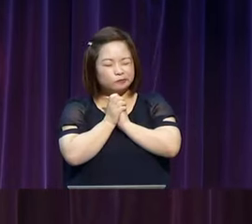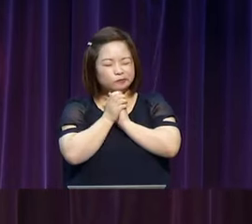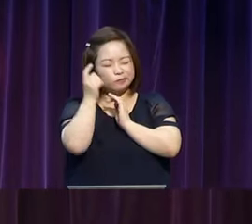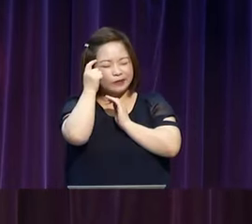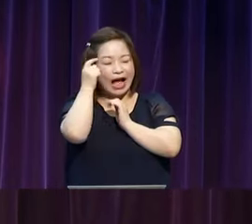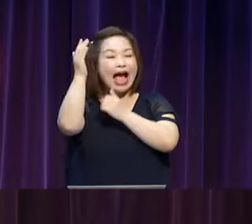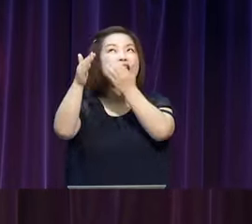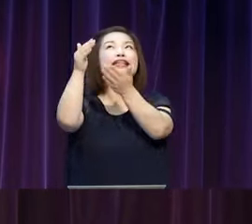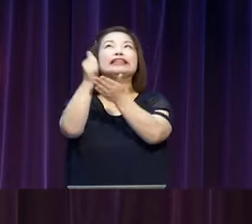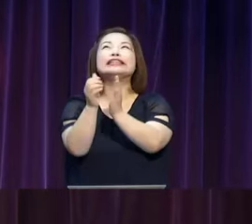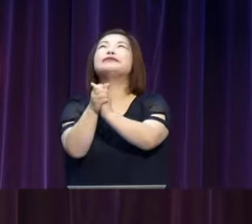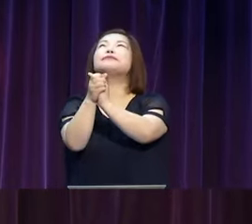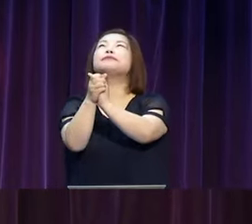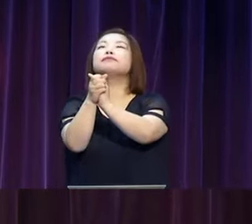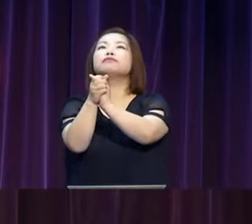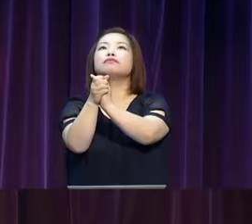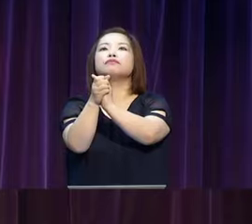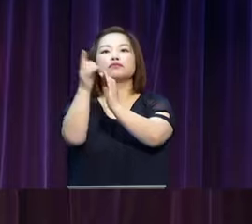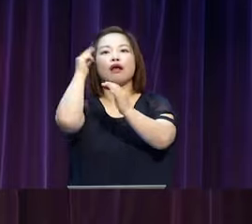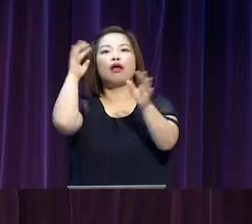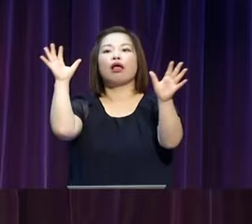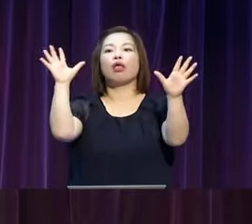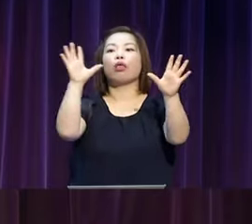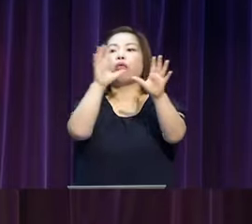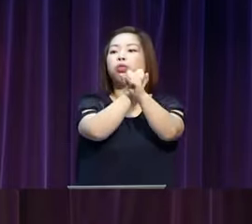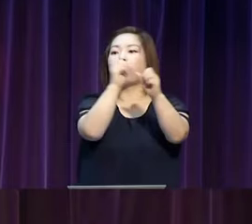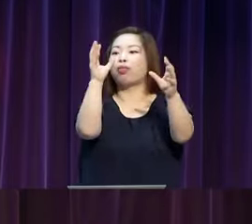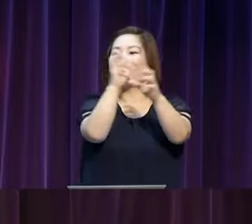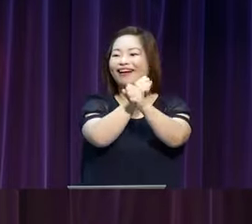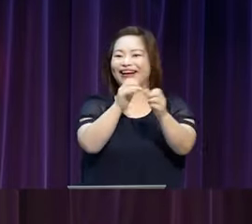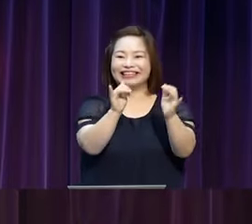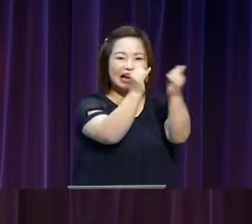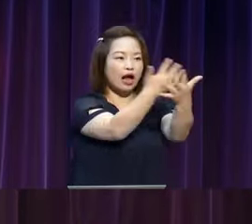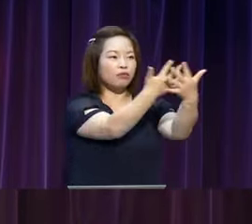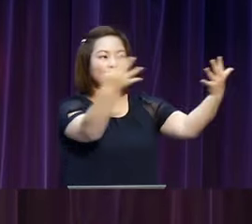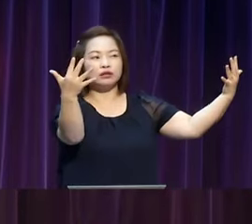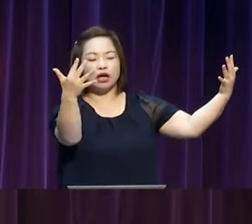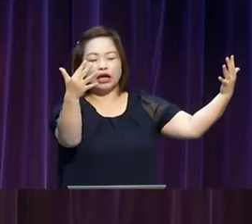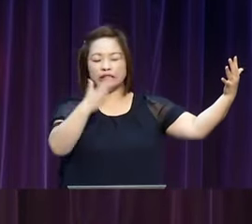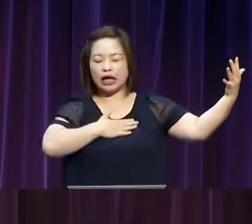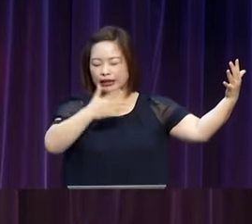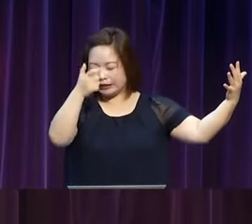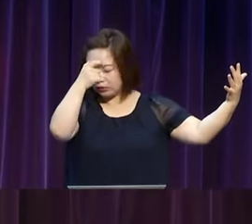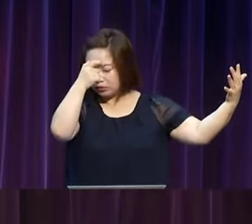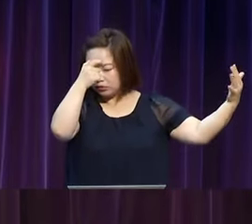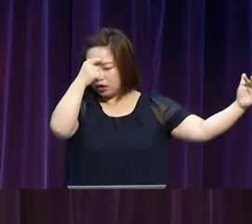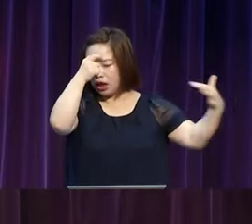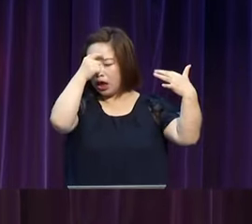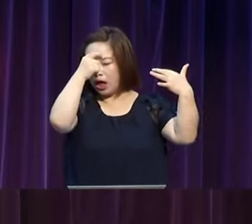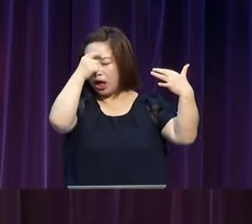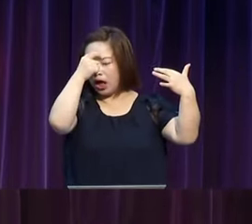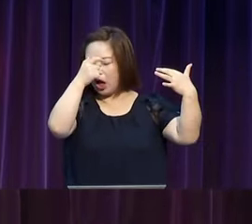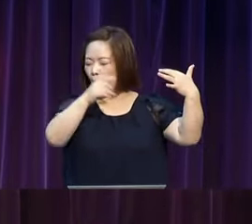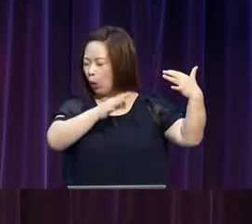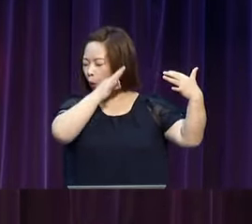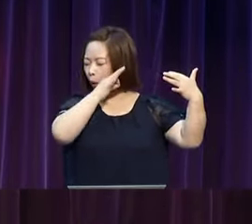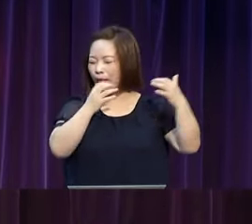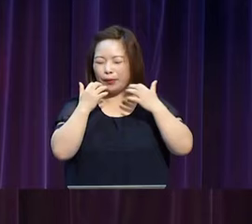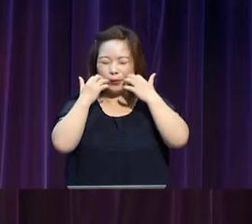없어. 그리고 이제 사람들 앞에 기도한다고 이러면 다 날 쳐다보는 것 같아요. 창피해서 기도를